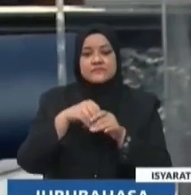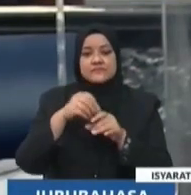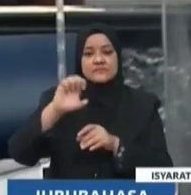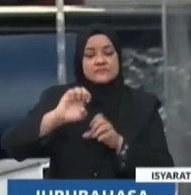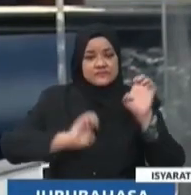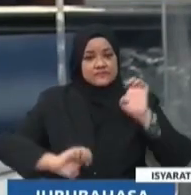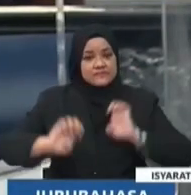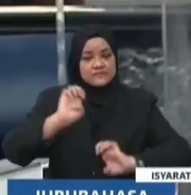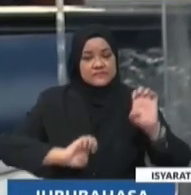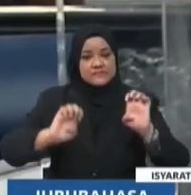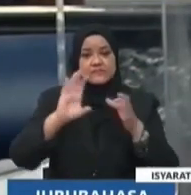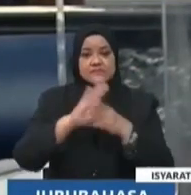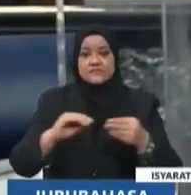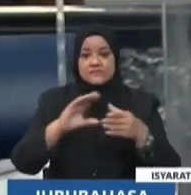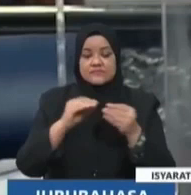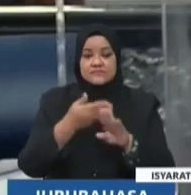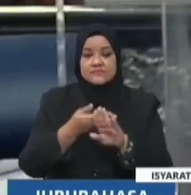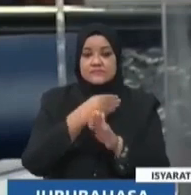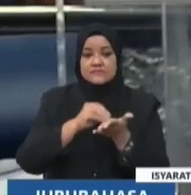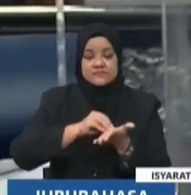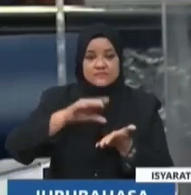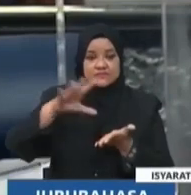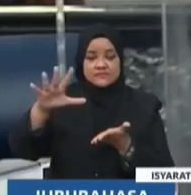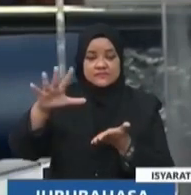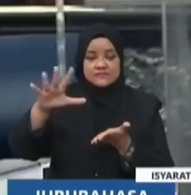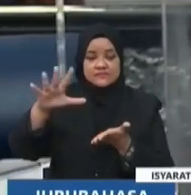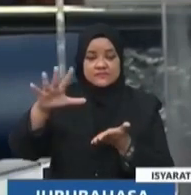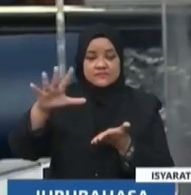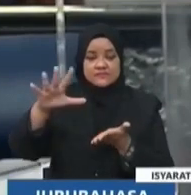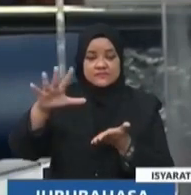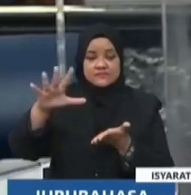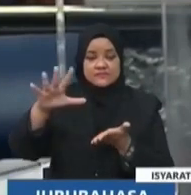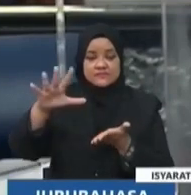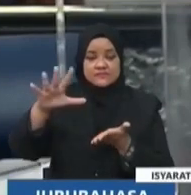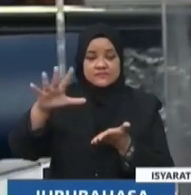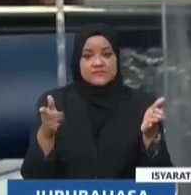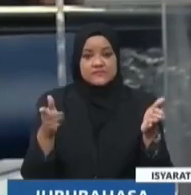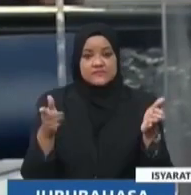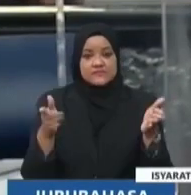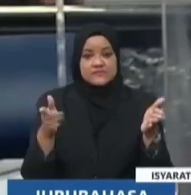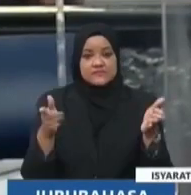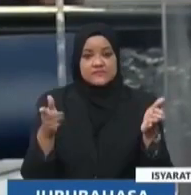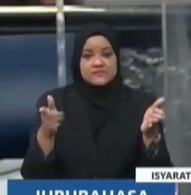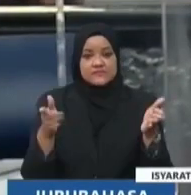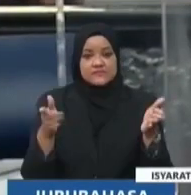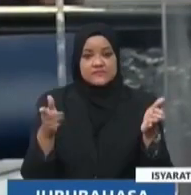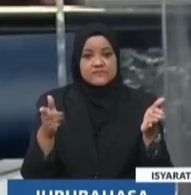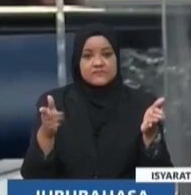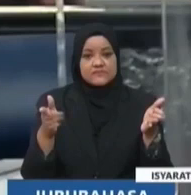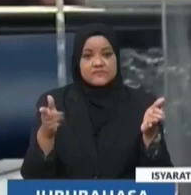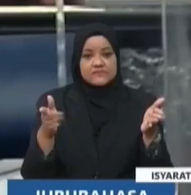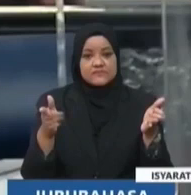menilai kandungan sebuah film sebelumya ditayangkan pada umum yang menjadi asas lpf